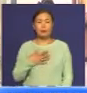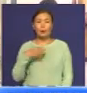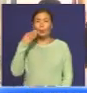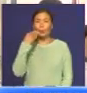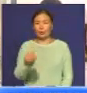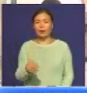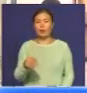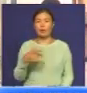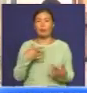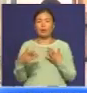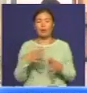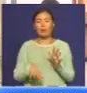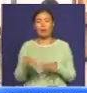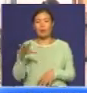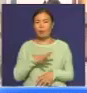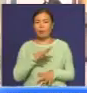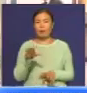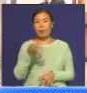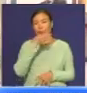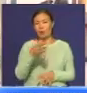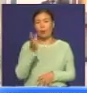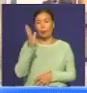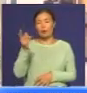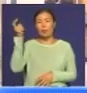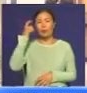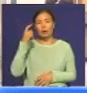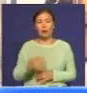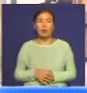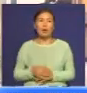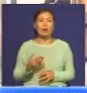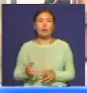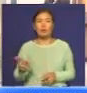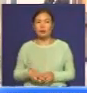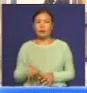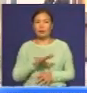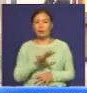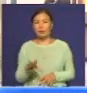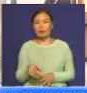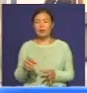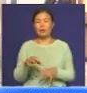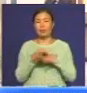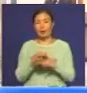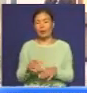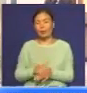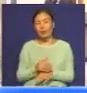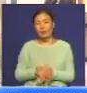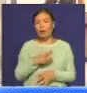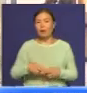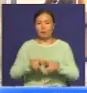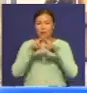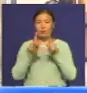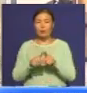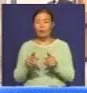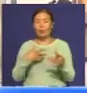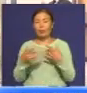деген туындыларымызды таңдадық. Көрермен көңілден шығады деген үміттемін. Осыған дейін үлкен қошеметпен шығарып салды. Астанадағыдай әсер қалдыру